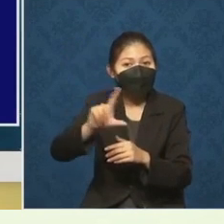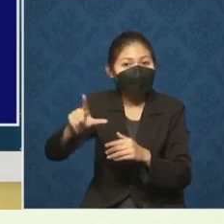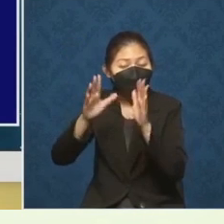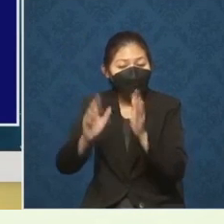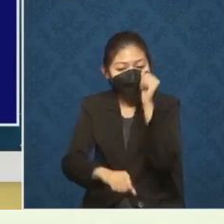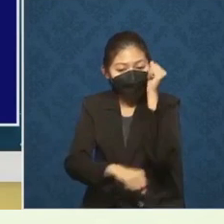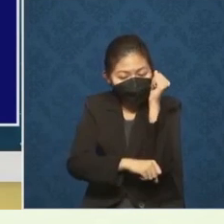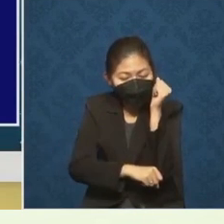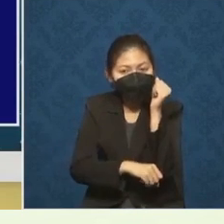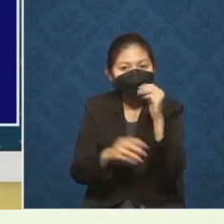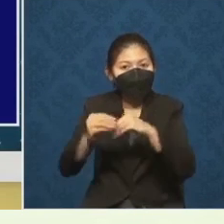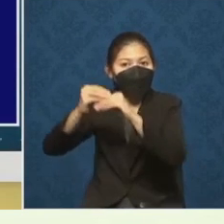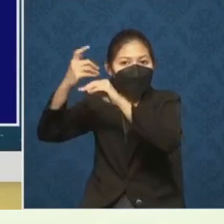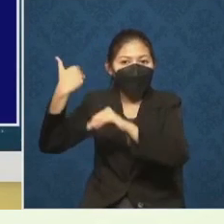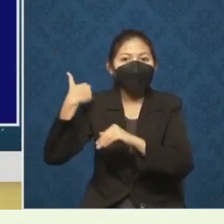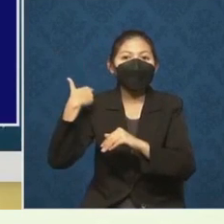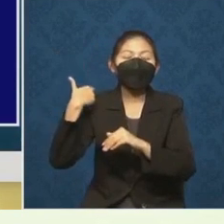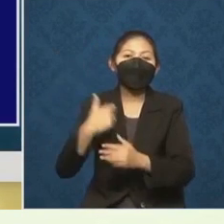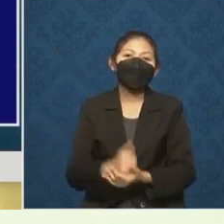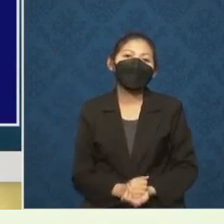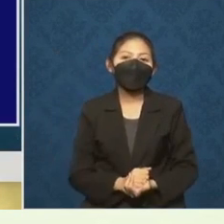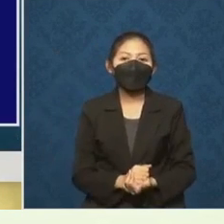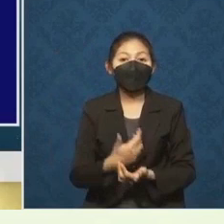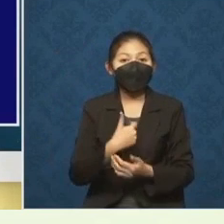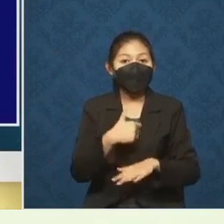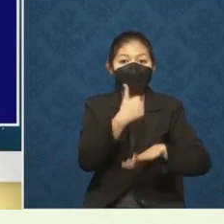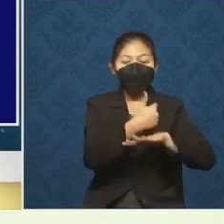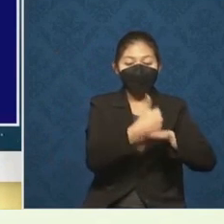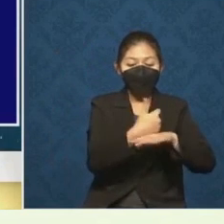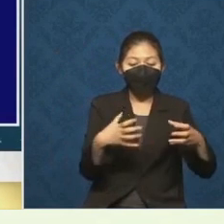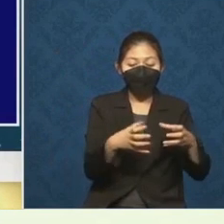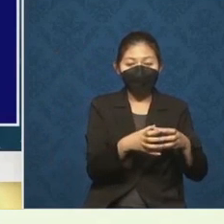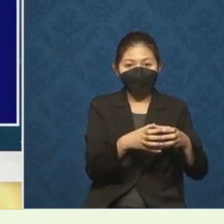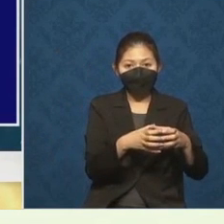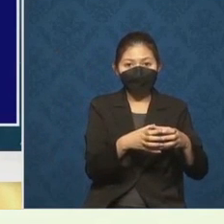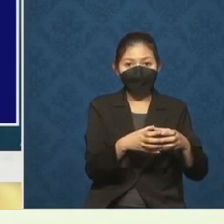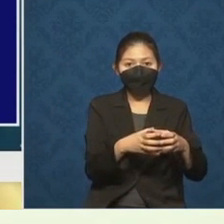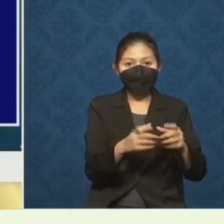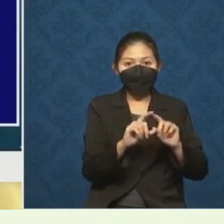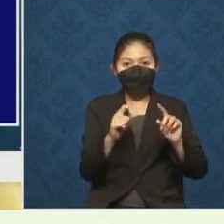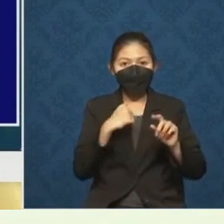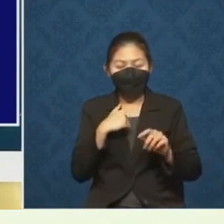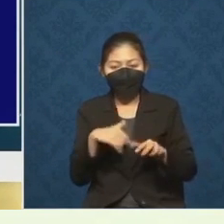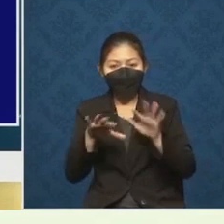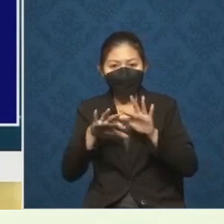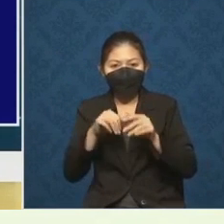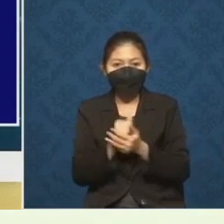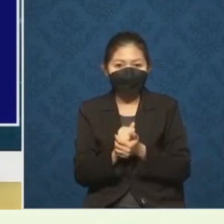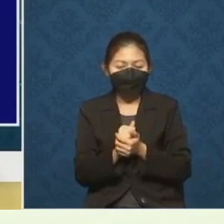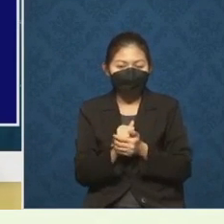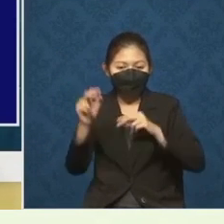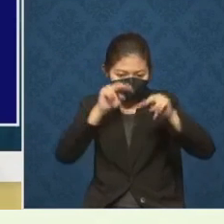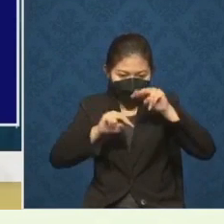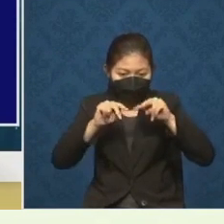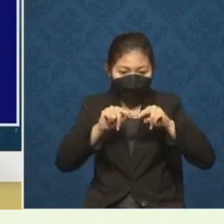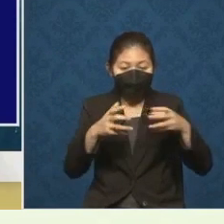ะครับถึงแม้จะไม่ใช่หัวหน้าพรรคนะครับแต่ก็มีผู้บารมีเพราะพรรคนี้เสน